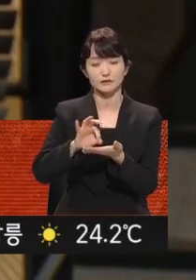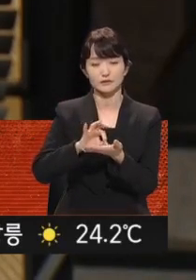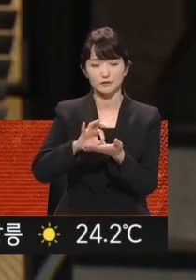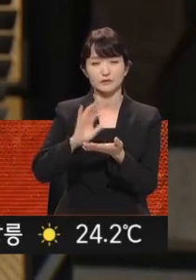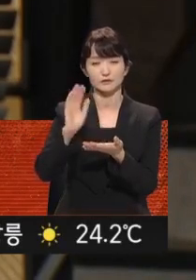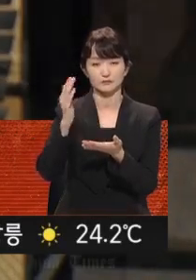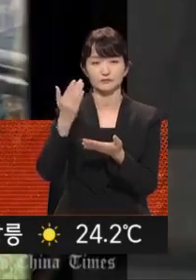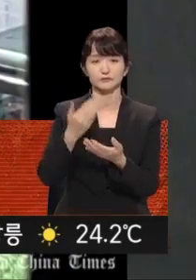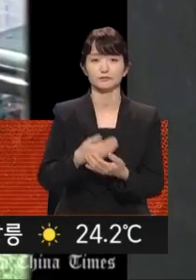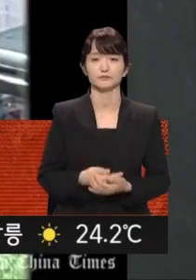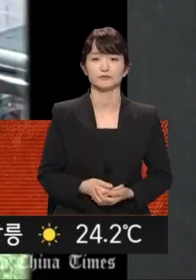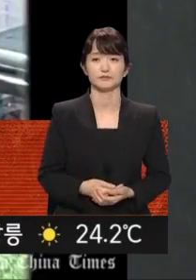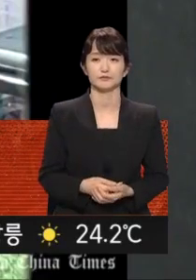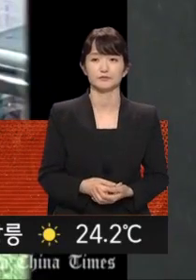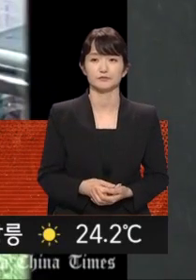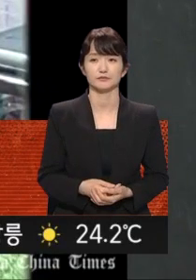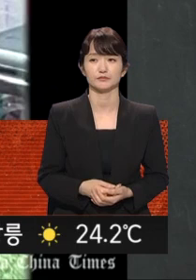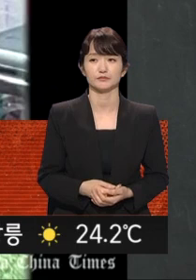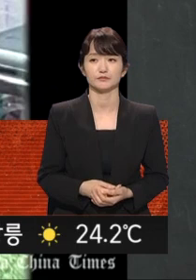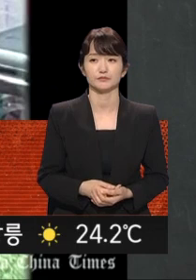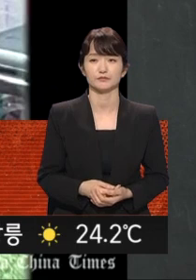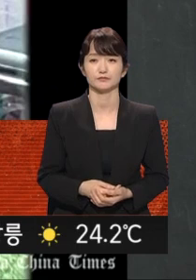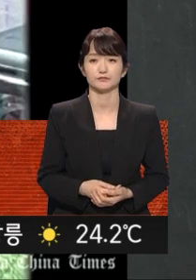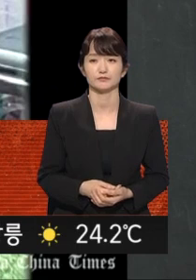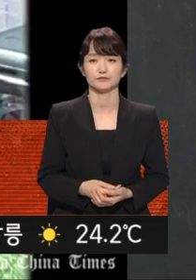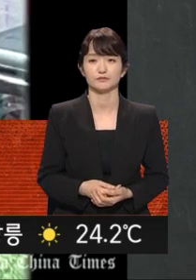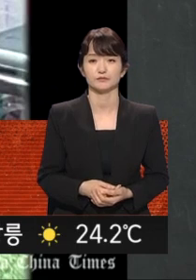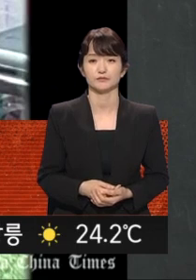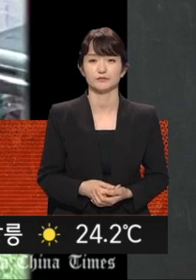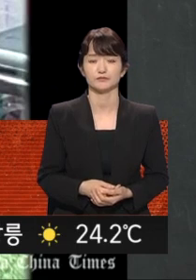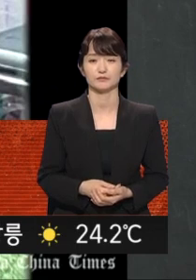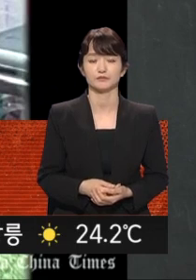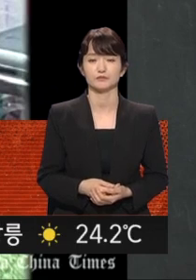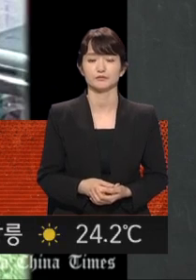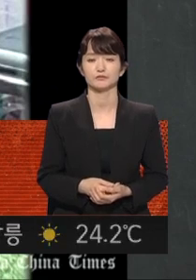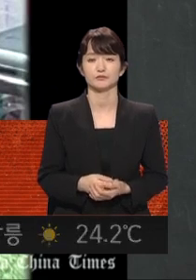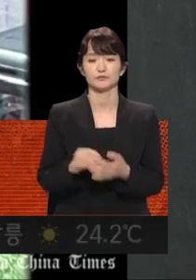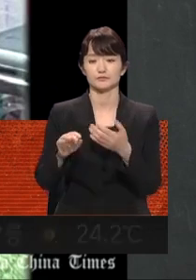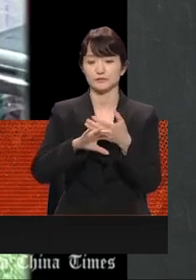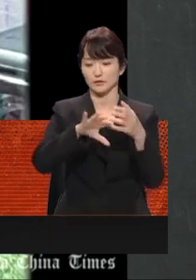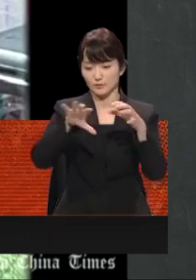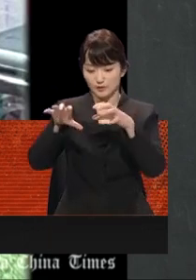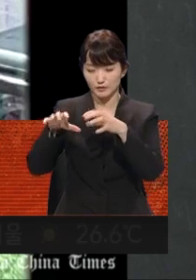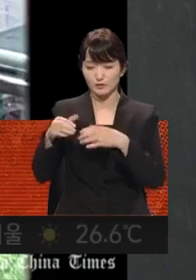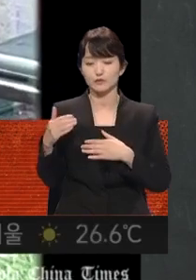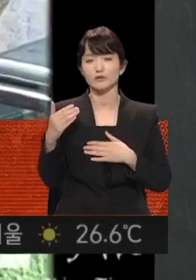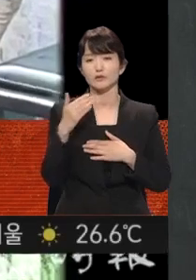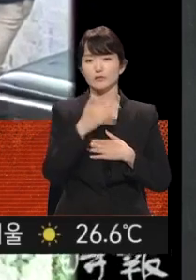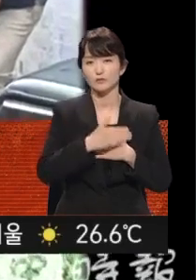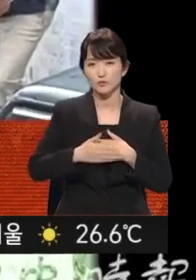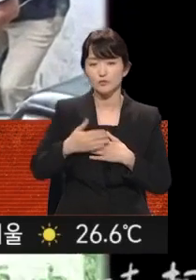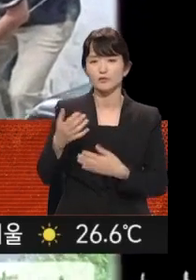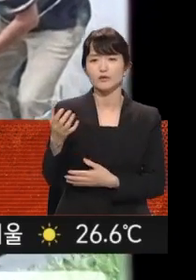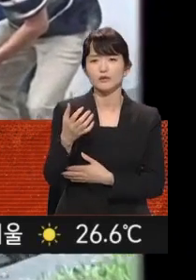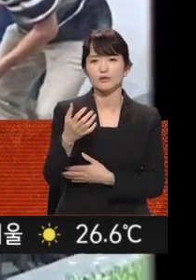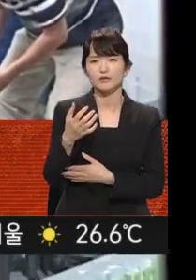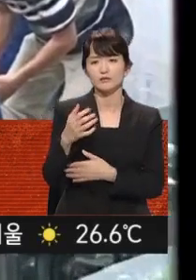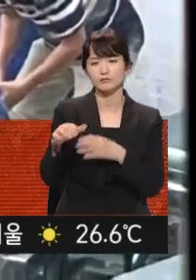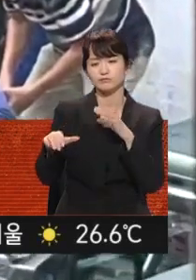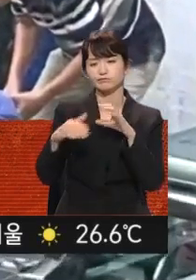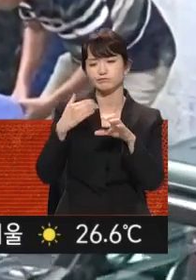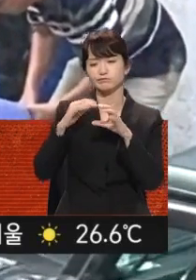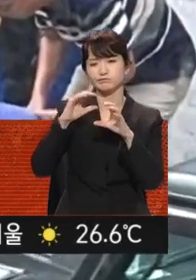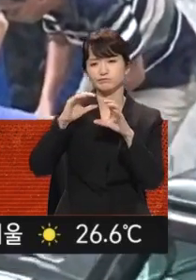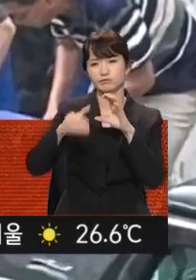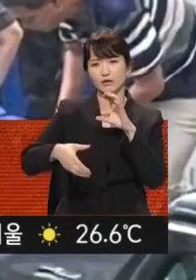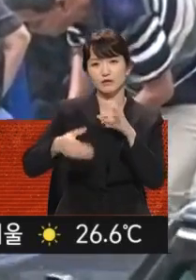상황인데 실제적으로 외국에서 우리가 이제 몸이 아플 때 뭐이 그 언어가 통하지 않으면 뭐